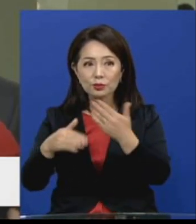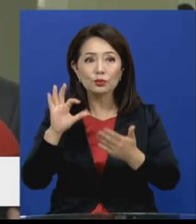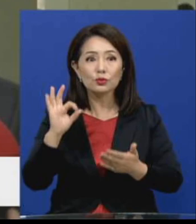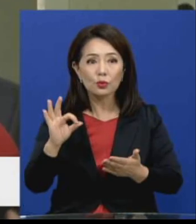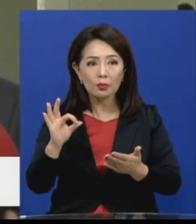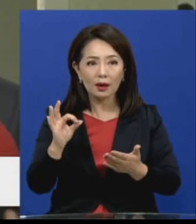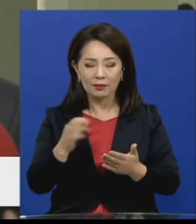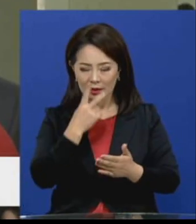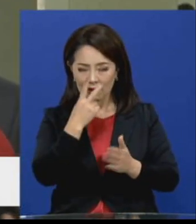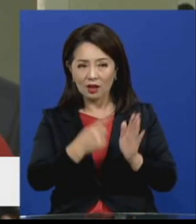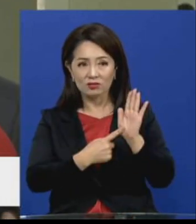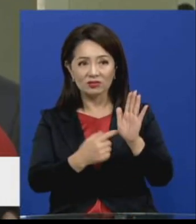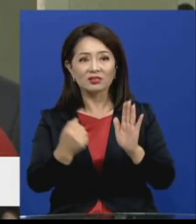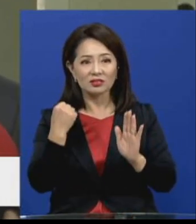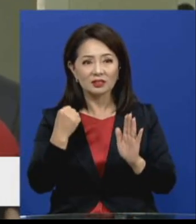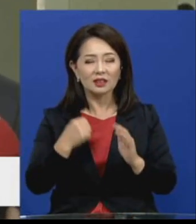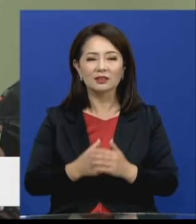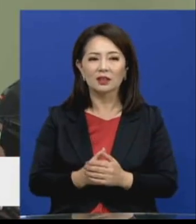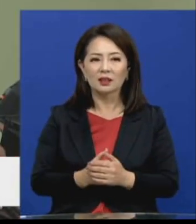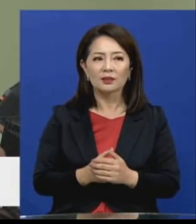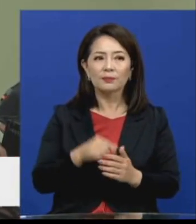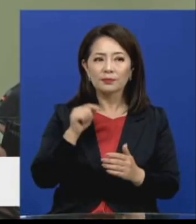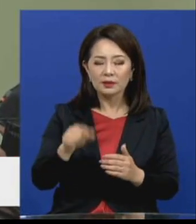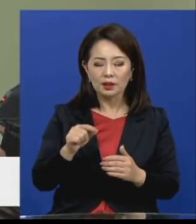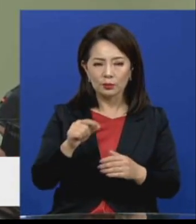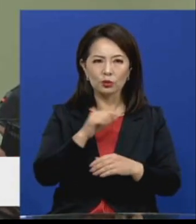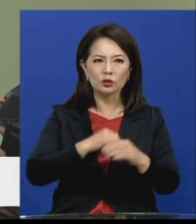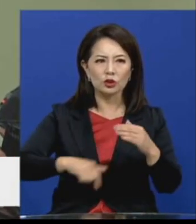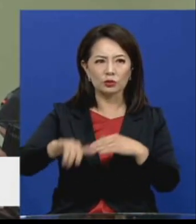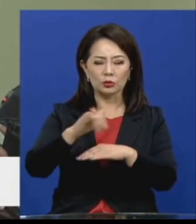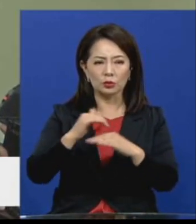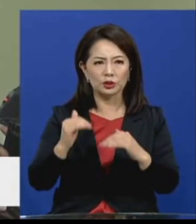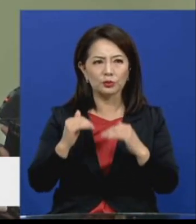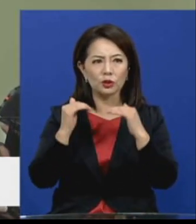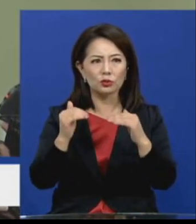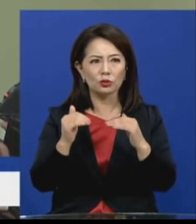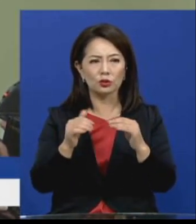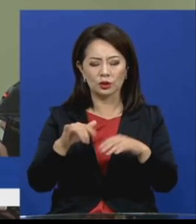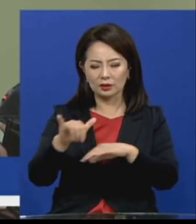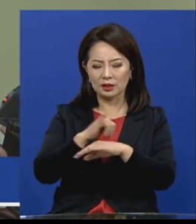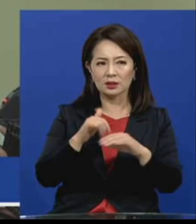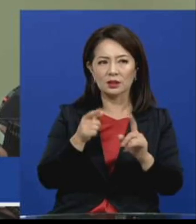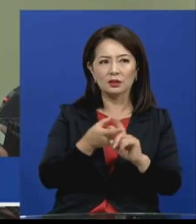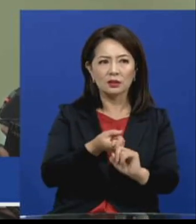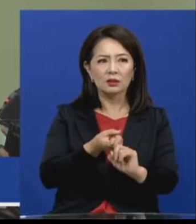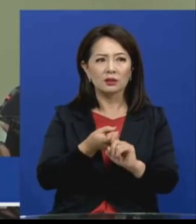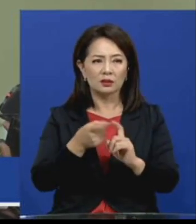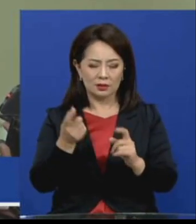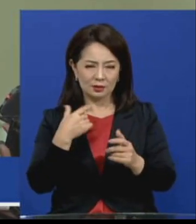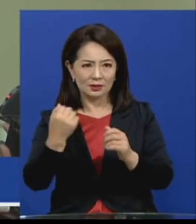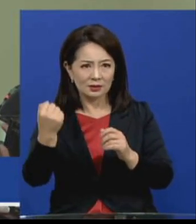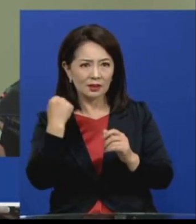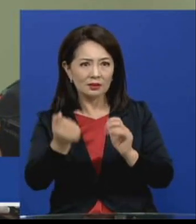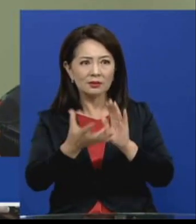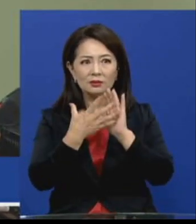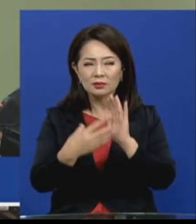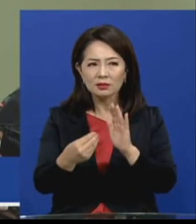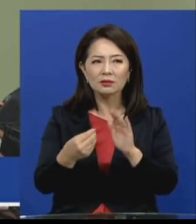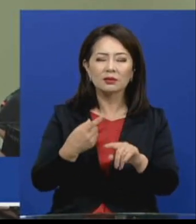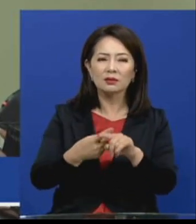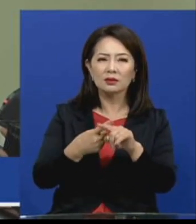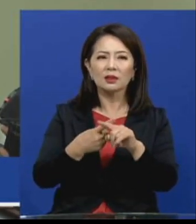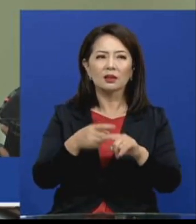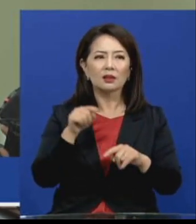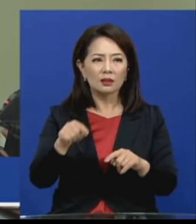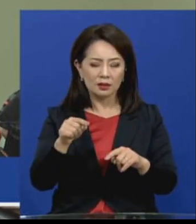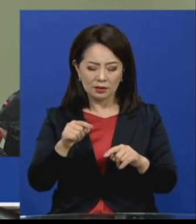байдгиймээ гэдгийг бол харуулж чадсан гэж бид хөвдөө үздэг. Улс орныхаа хөгжилд өөрсдийн зүгээс одоо бас чадах хийж чаддаг